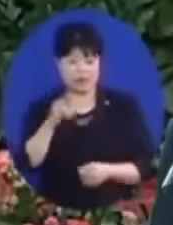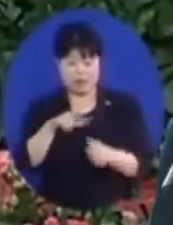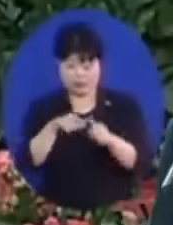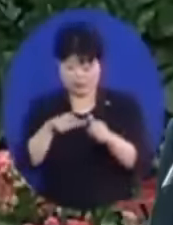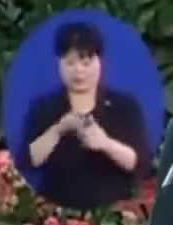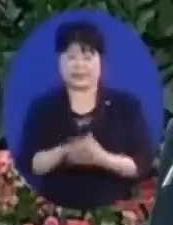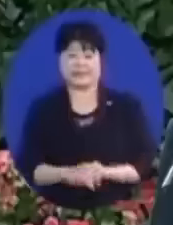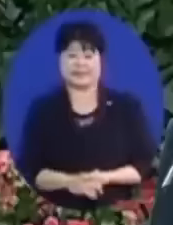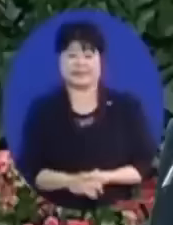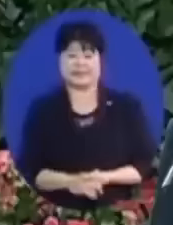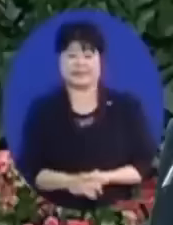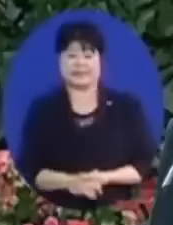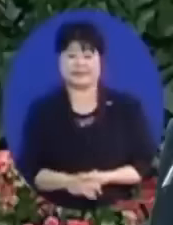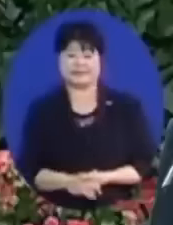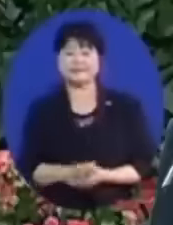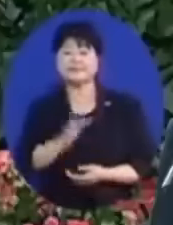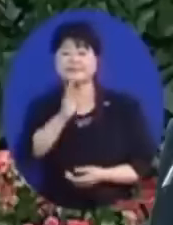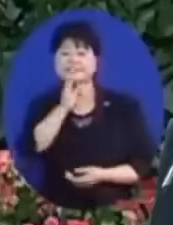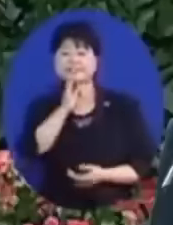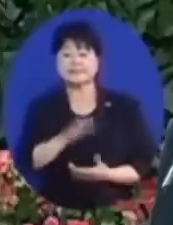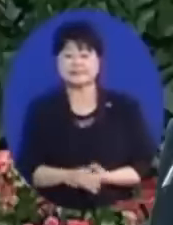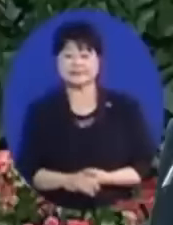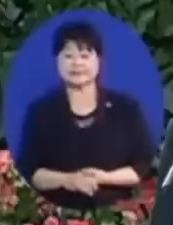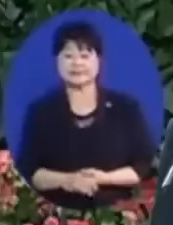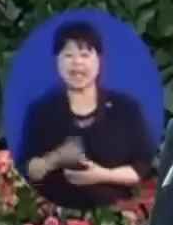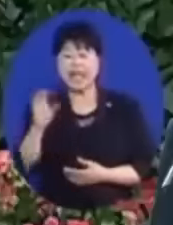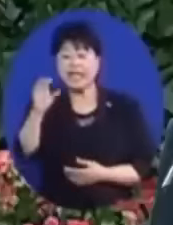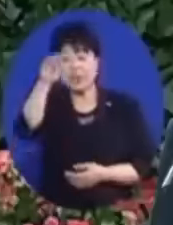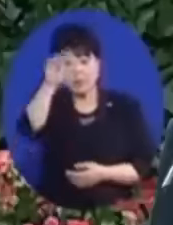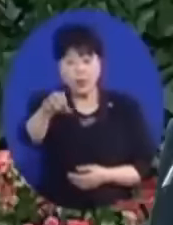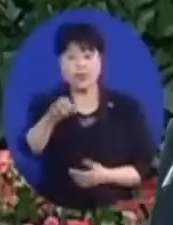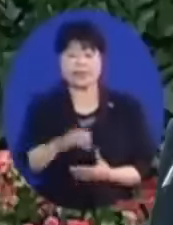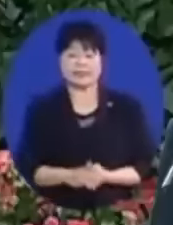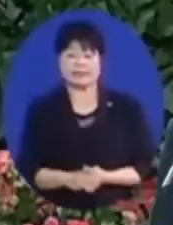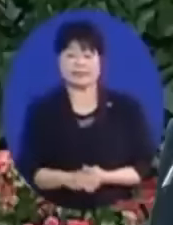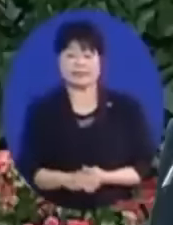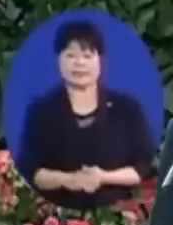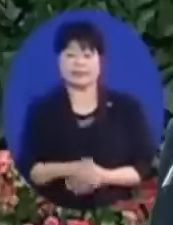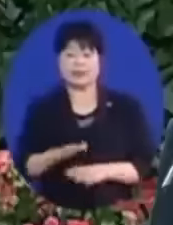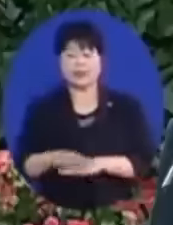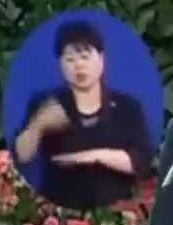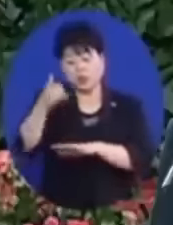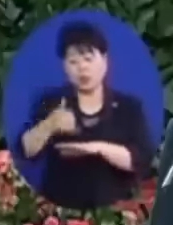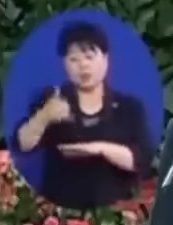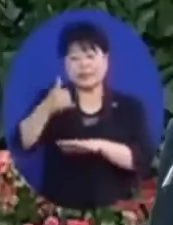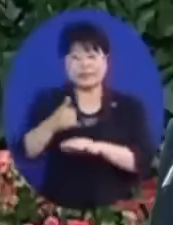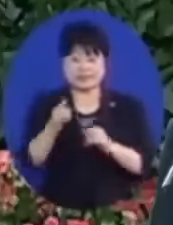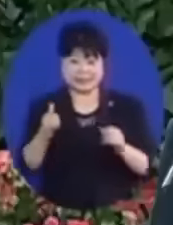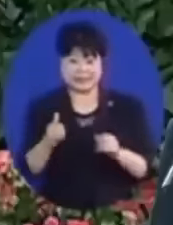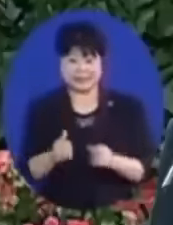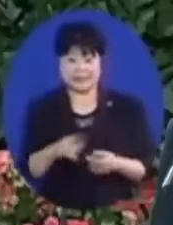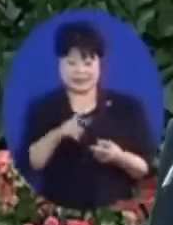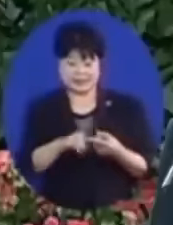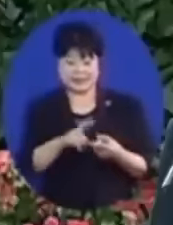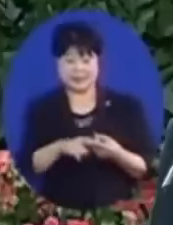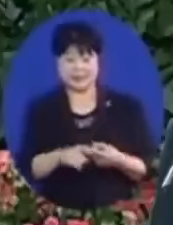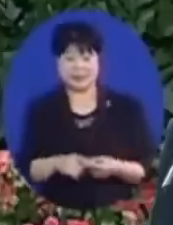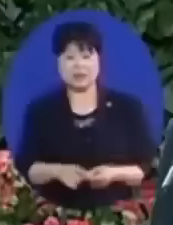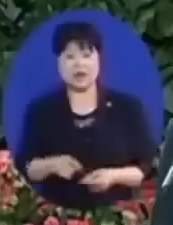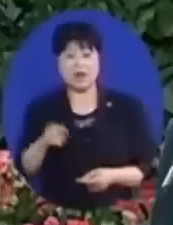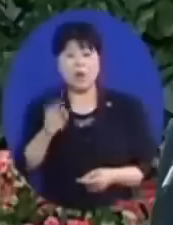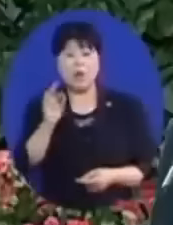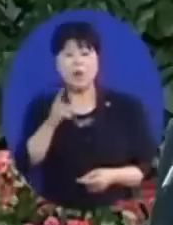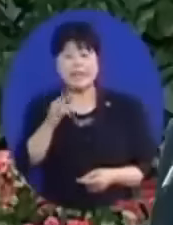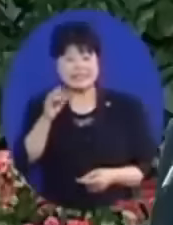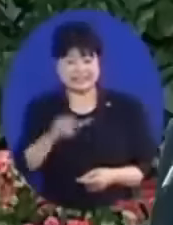인식시킨 저자가 있었습니다. 캘리포니아의 오렌지 재배 농장에서 농사 짓는 사람들에 의하면 오렌지를